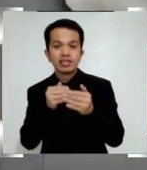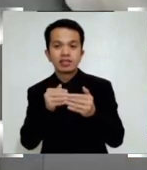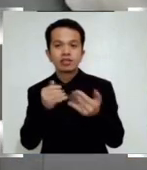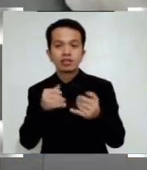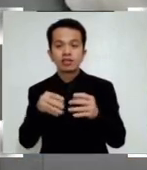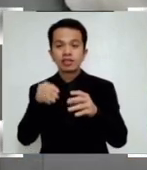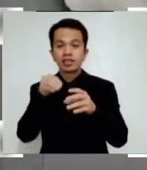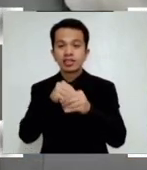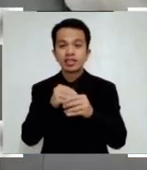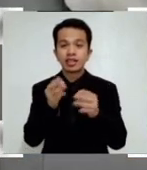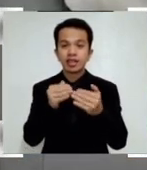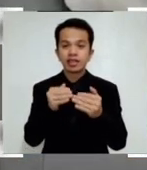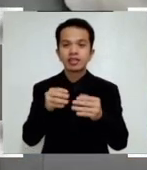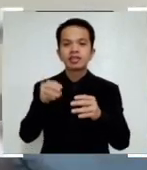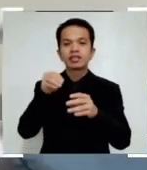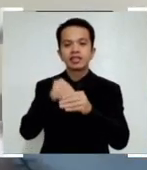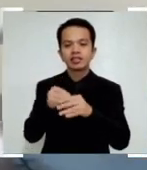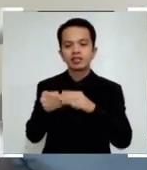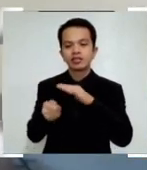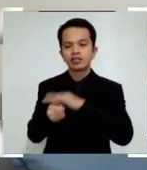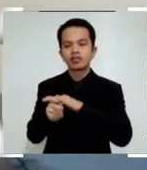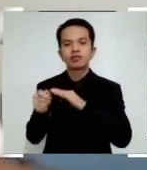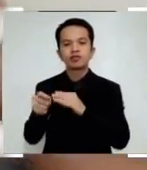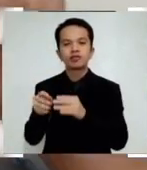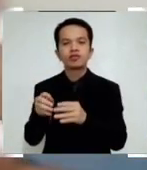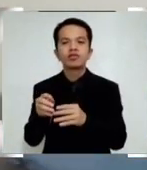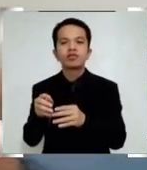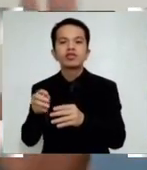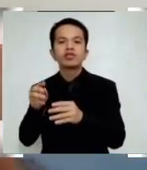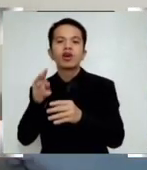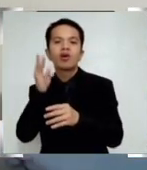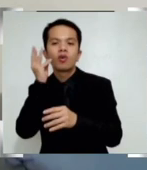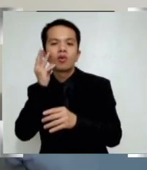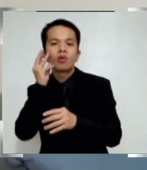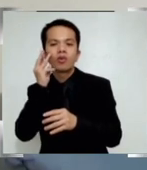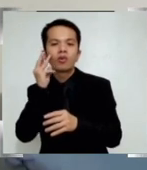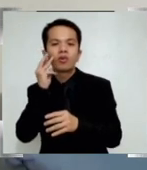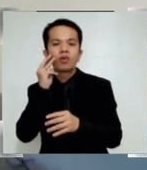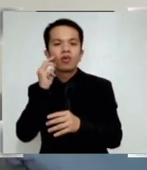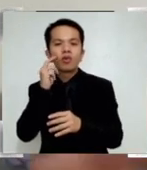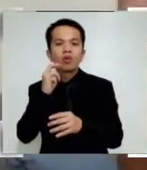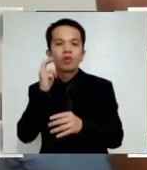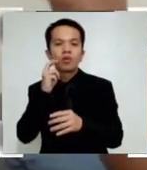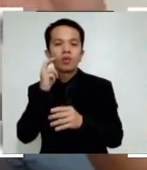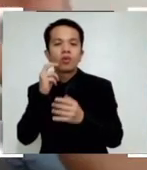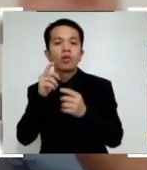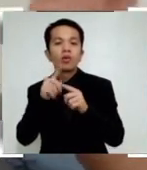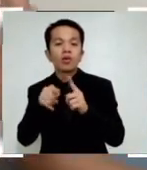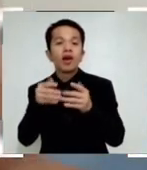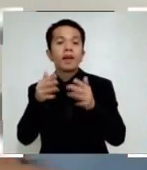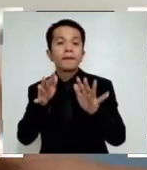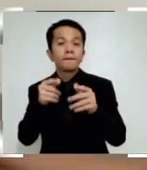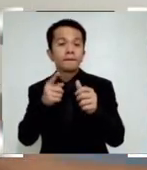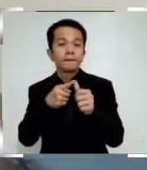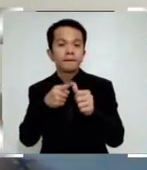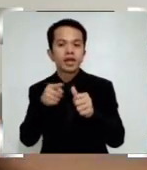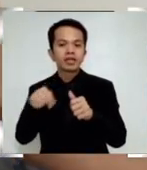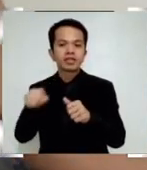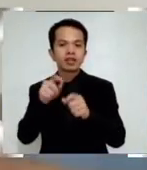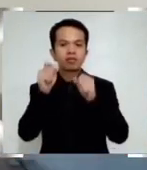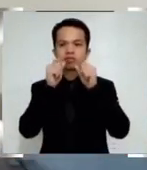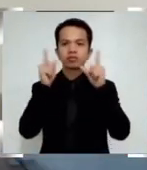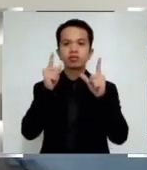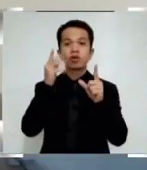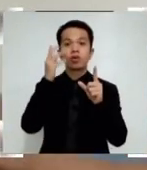nilagay wine. Sa wine. Oh tapos, my gosh. Pero bago yon, magugulat ng ang lahat because you